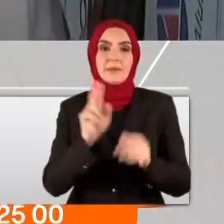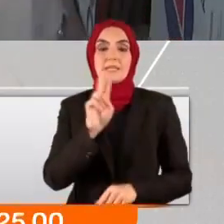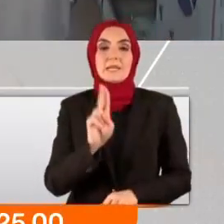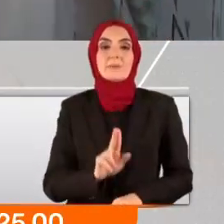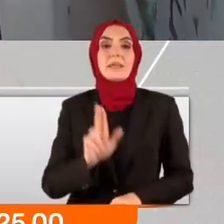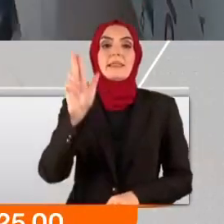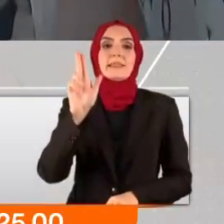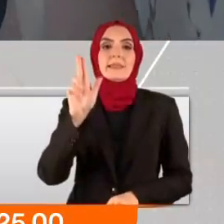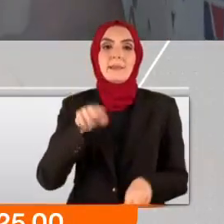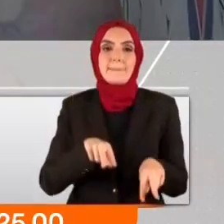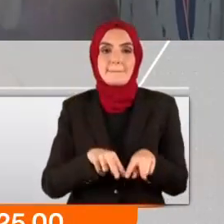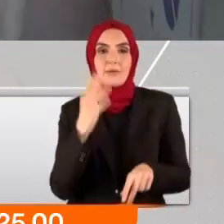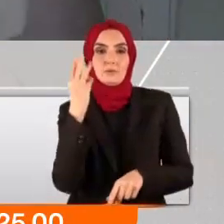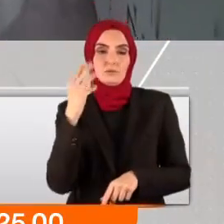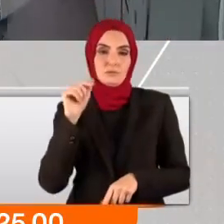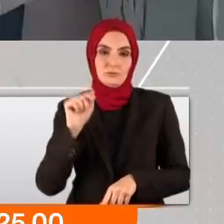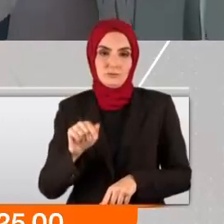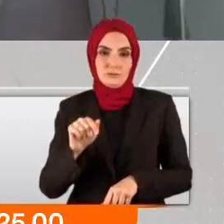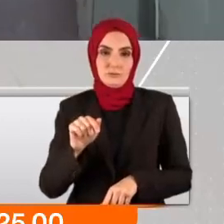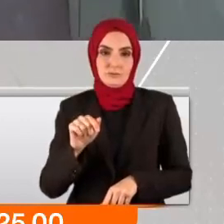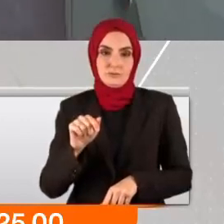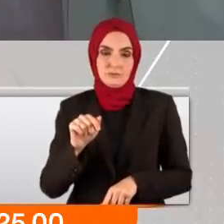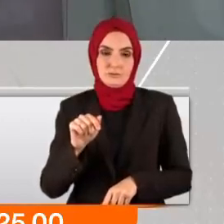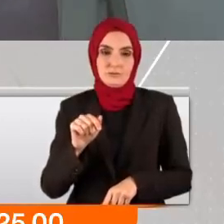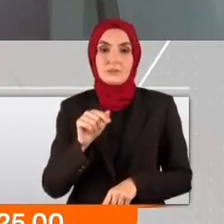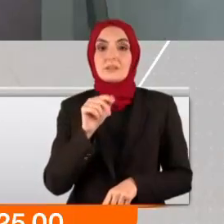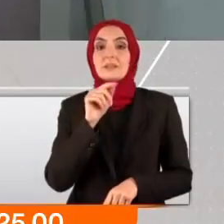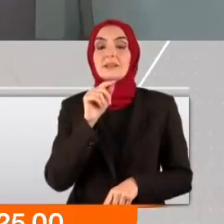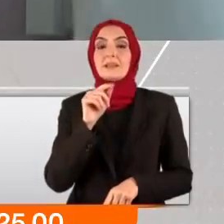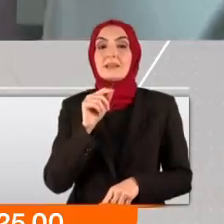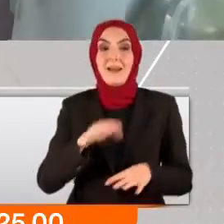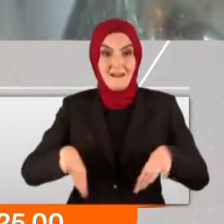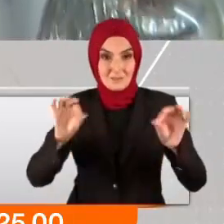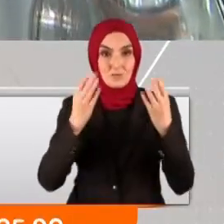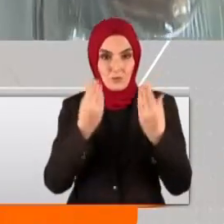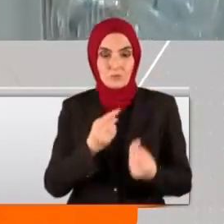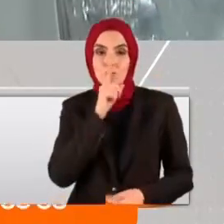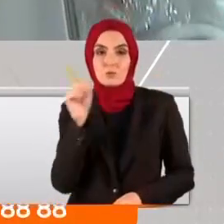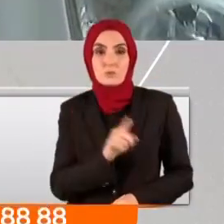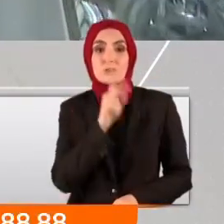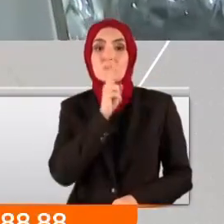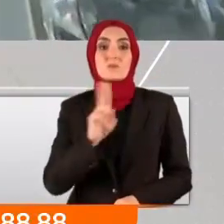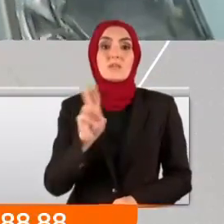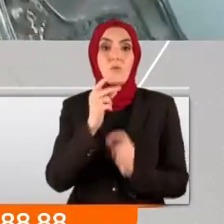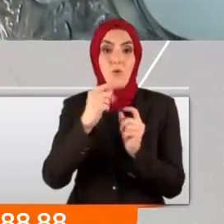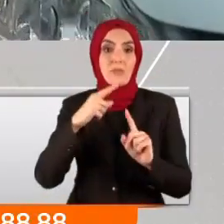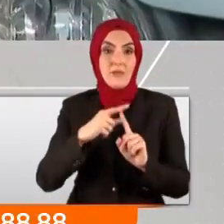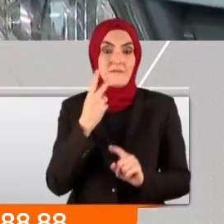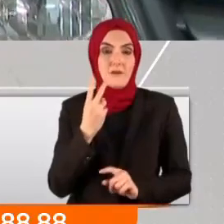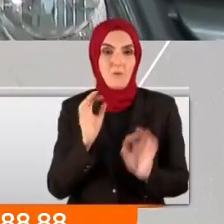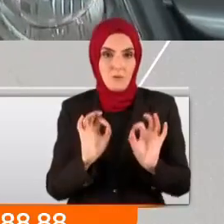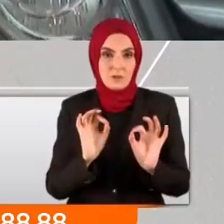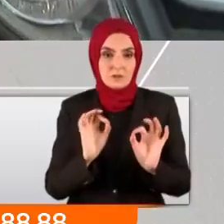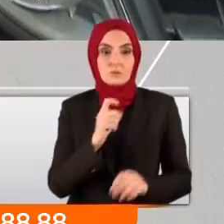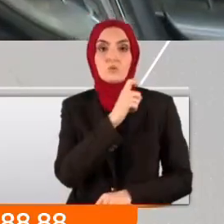ve çıktığında 220 oranda ÖTV ile satılacaktı. Değeri 900 bin lira. Ancak %45